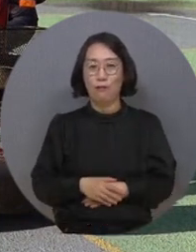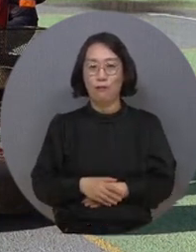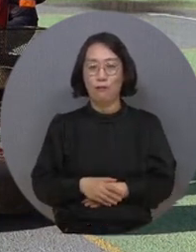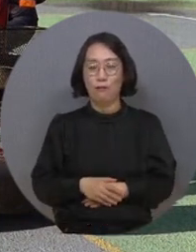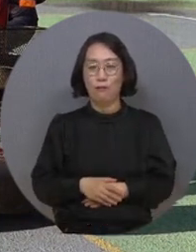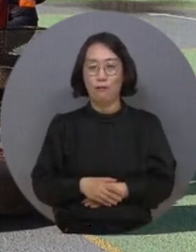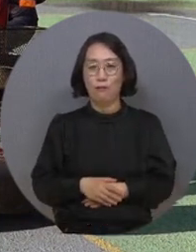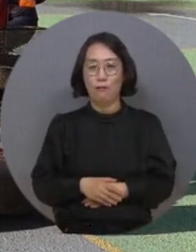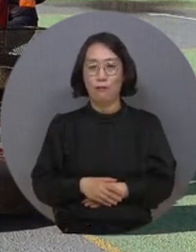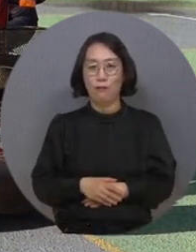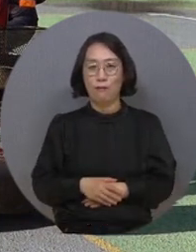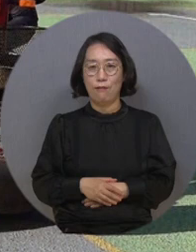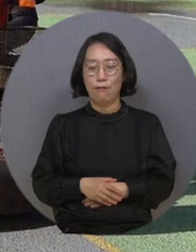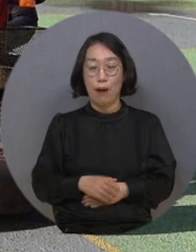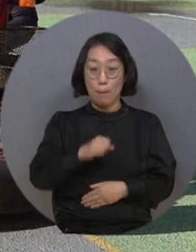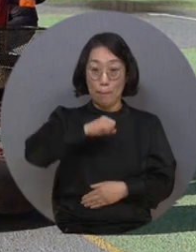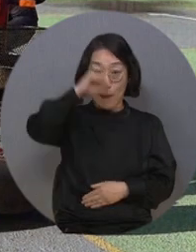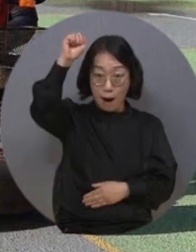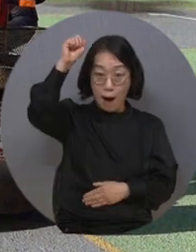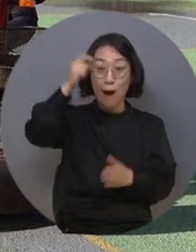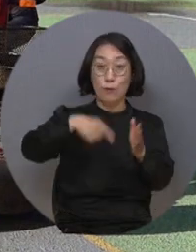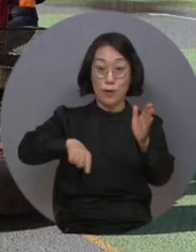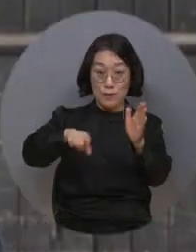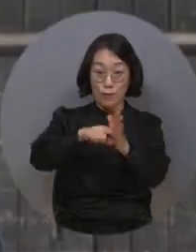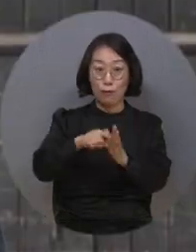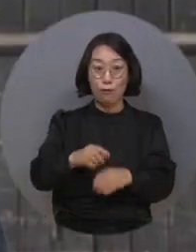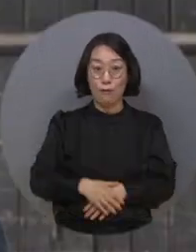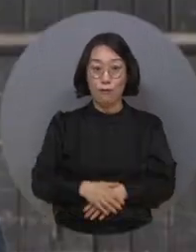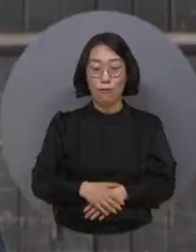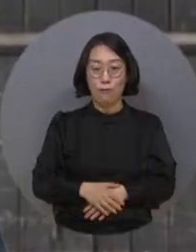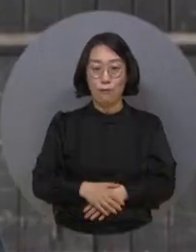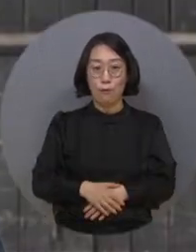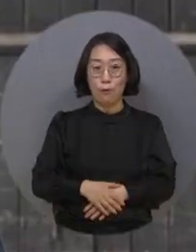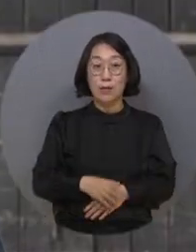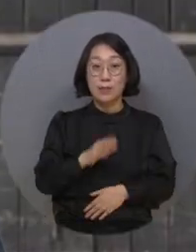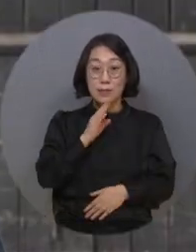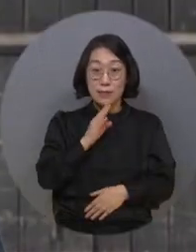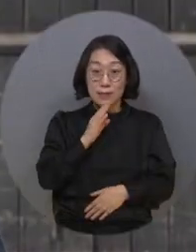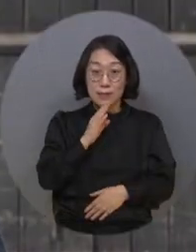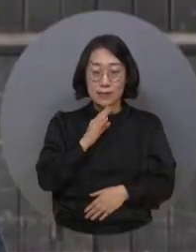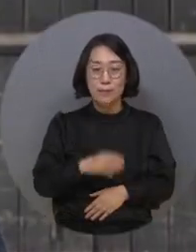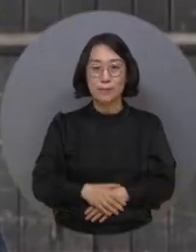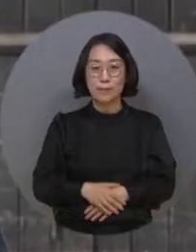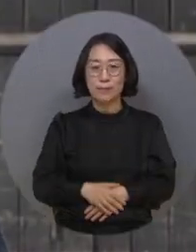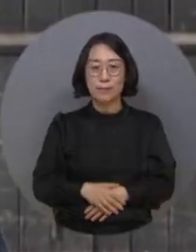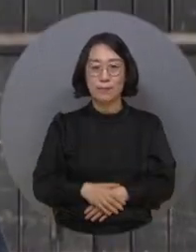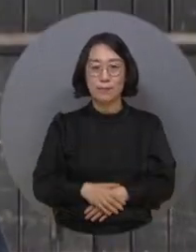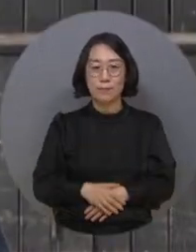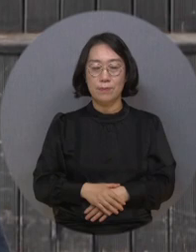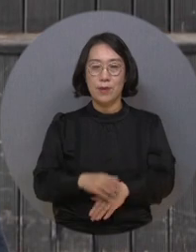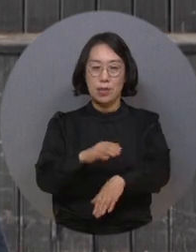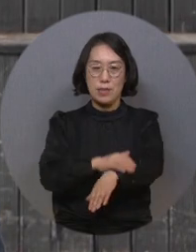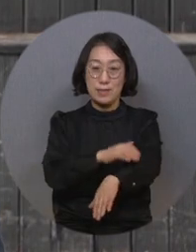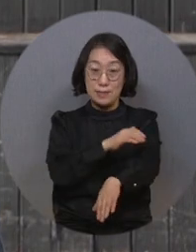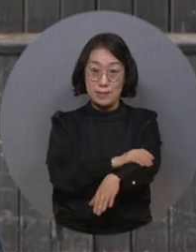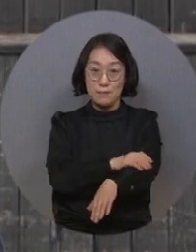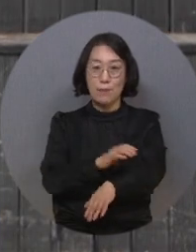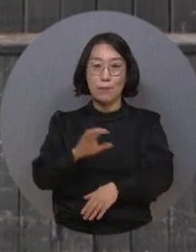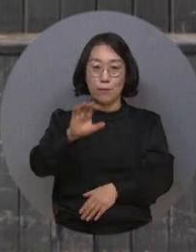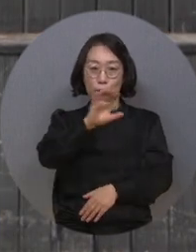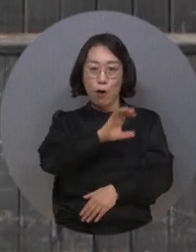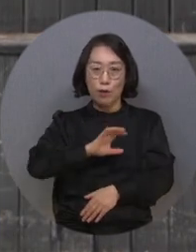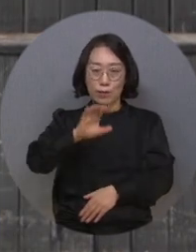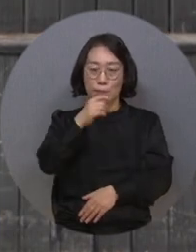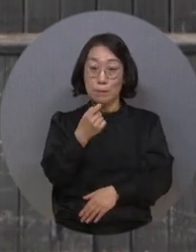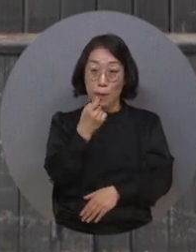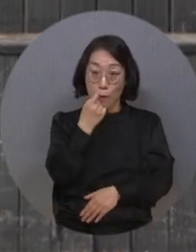이제는 이제 네. 이수증을 받기 위해서 네. 이제 현장으로 가서 오케이. 이제 운전 교육을 네. 받는